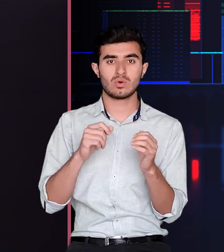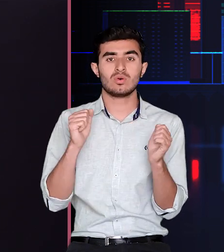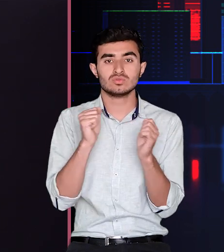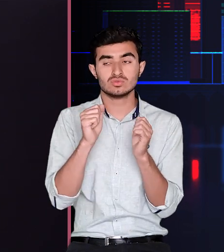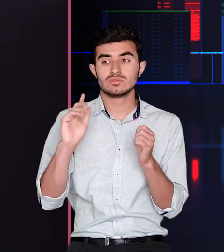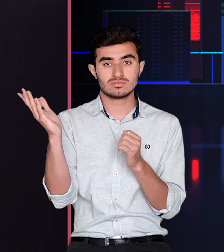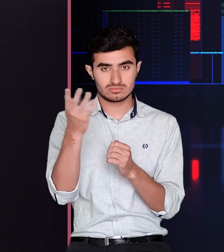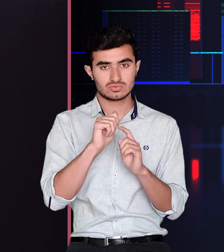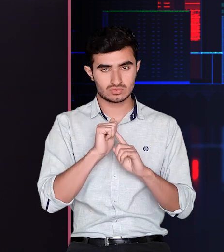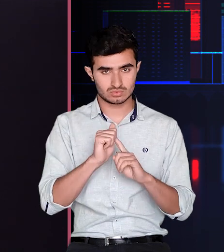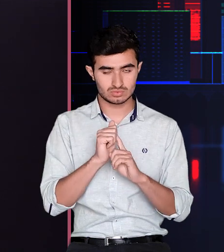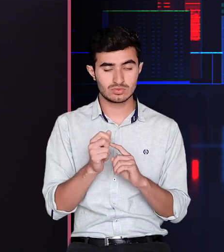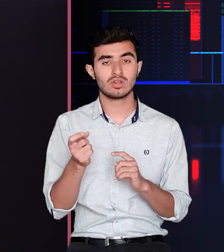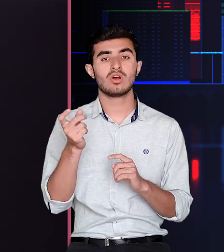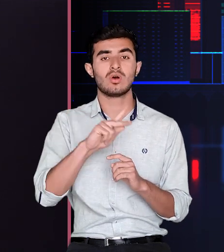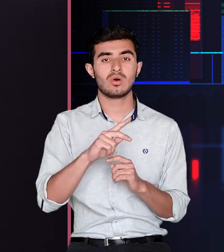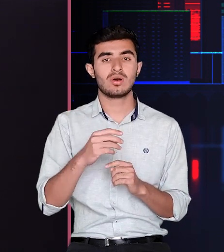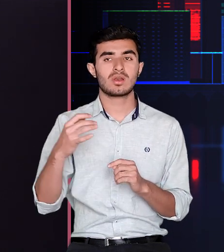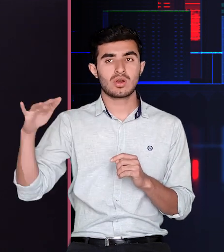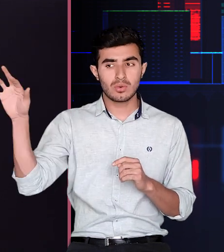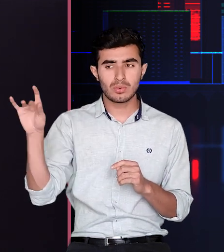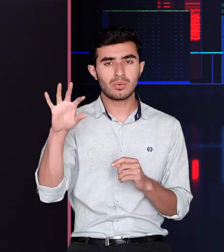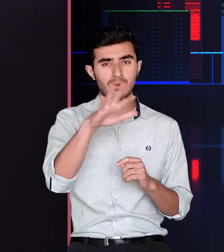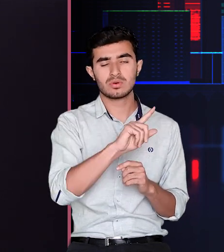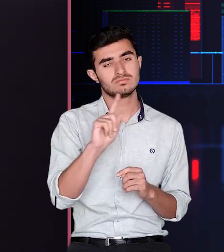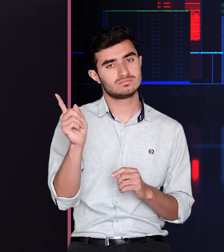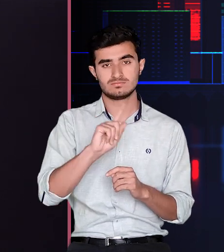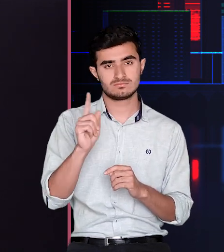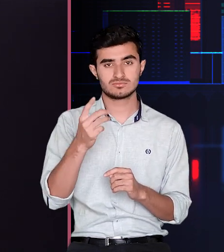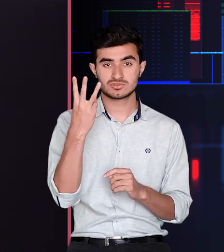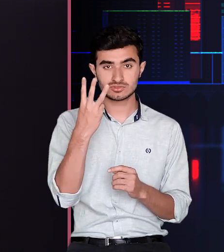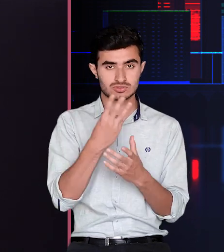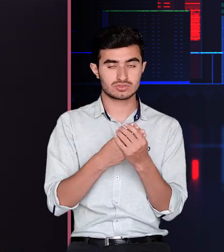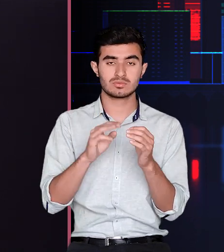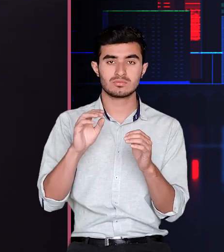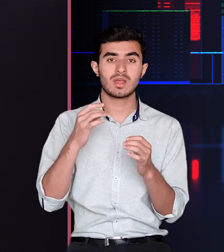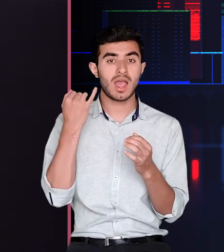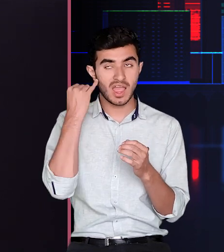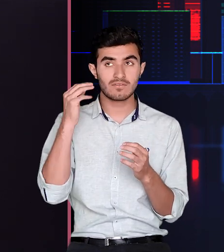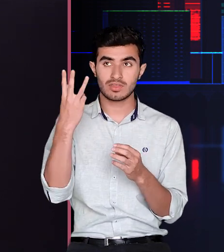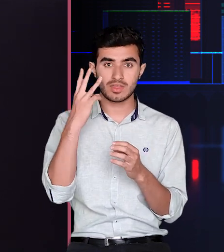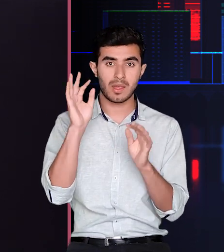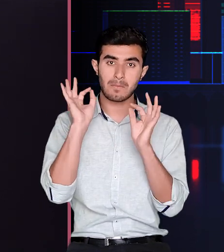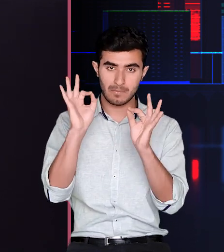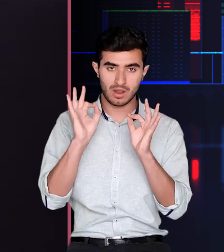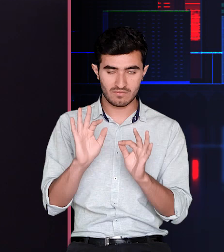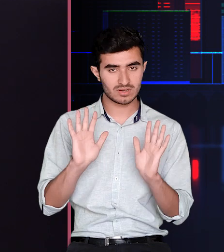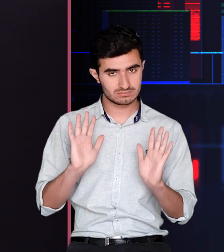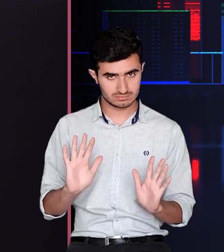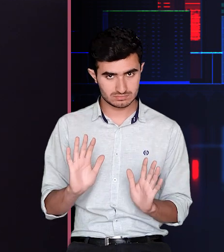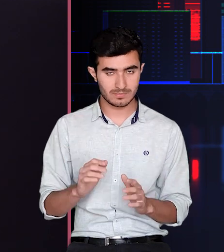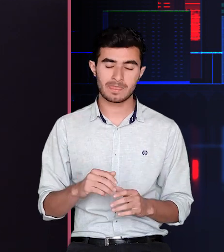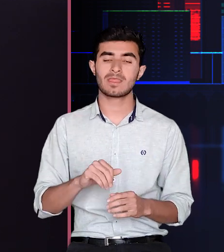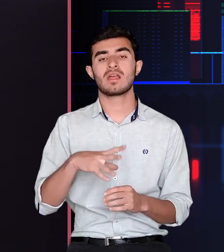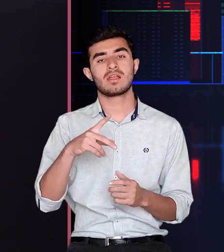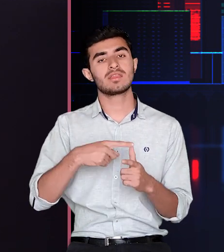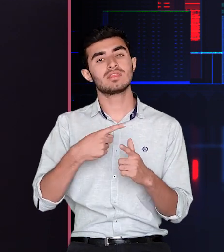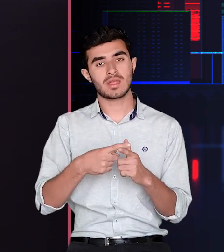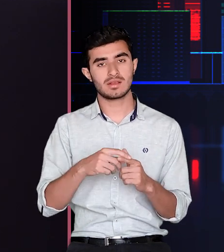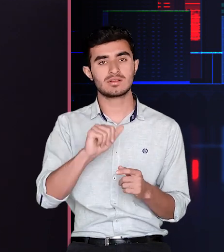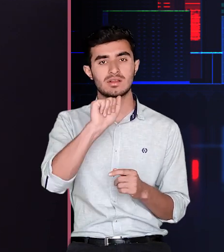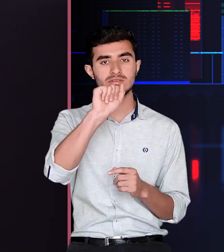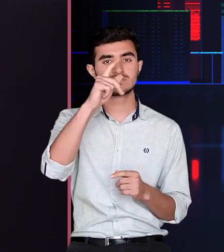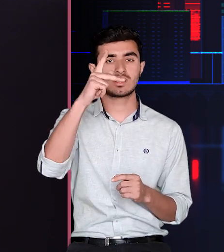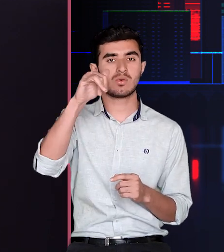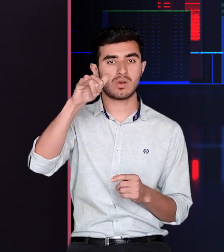ऐप होती है, जिसका स्काई मैप होता है, जिससे आप देख सकते हैं कि स्टार्स की पोजीशन क्या है। तो उससे आपको बेसिकली सीज़न